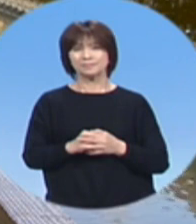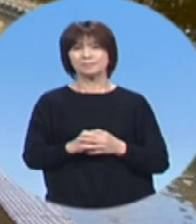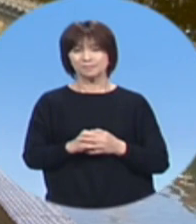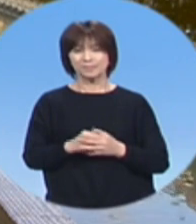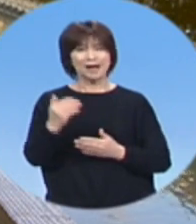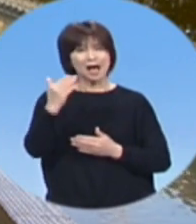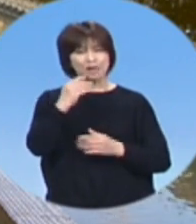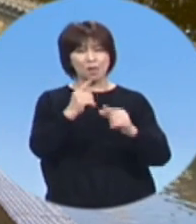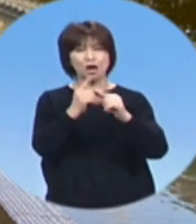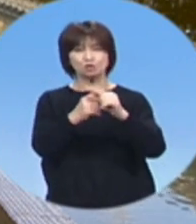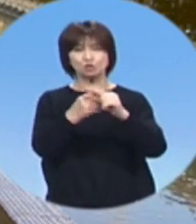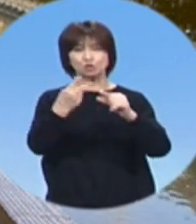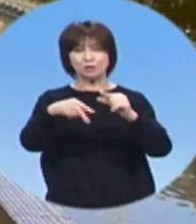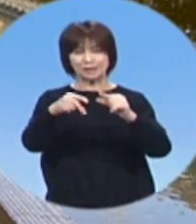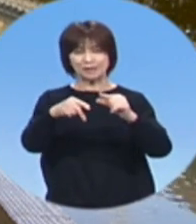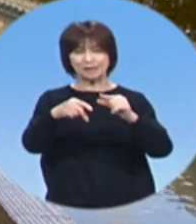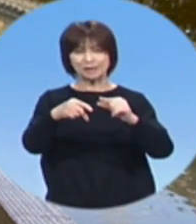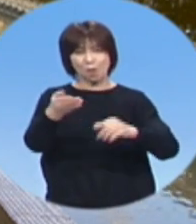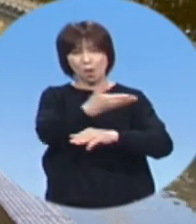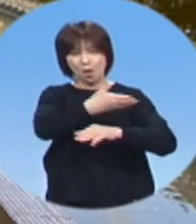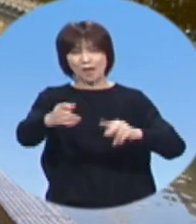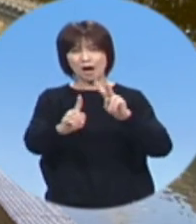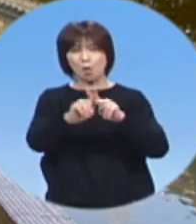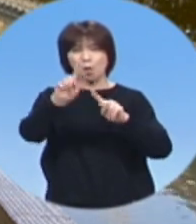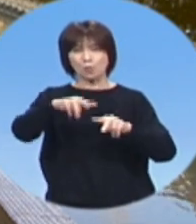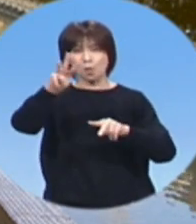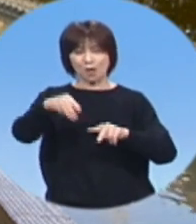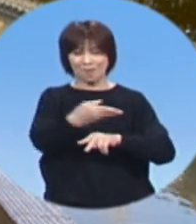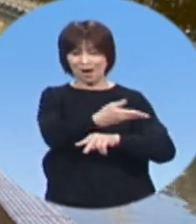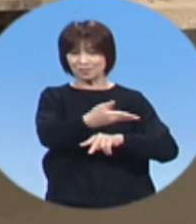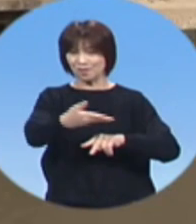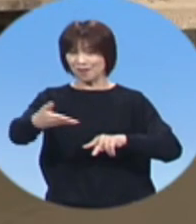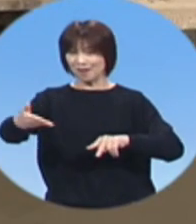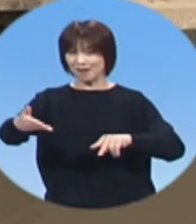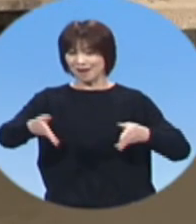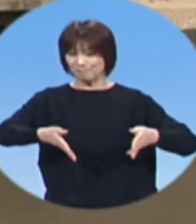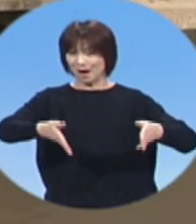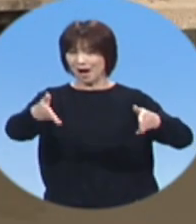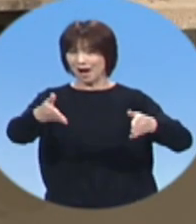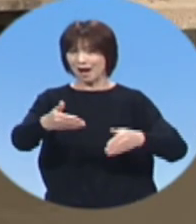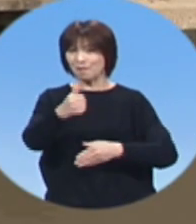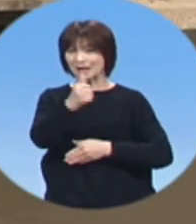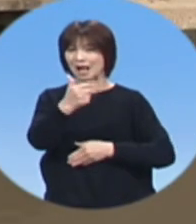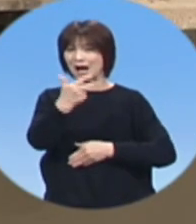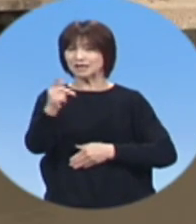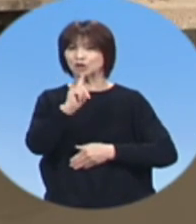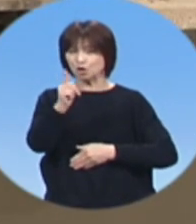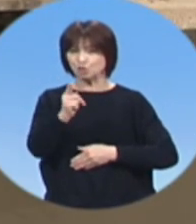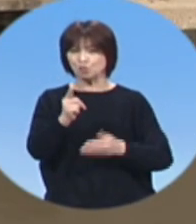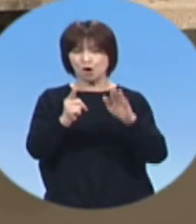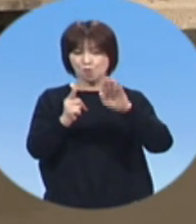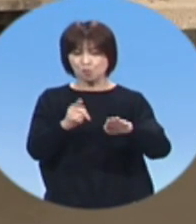さわらの中心を流れる小野川沿いの通りにやってきました。出汁と呼ばれる船着き場に